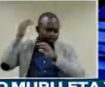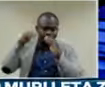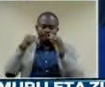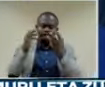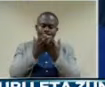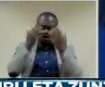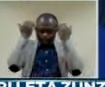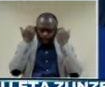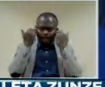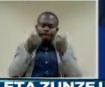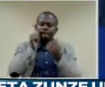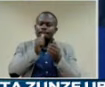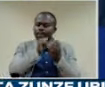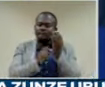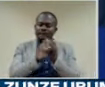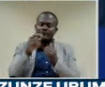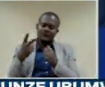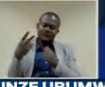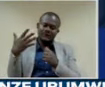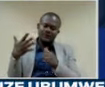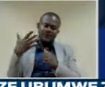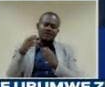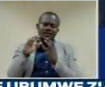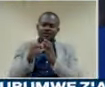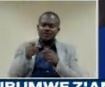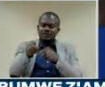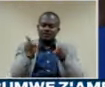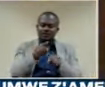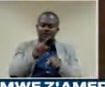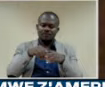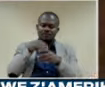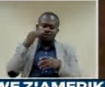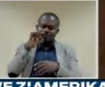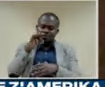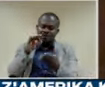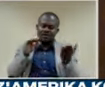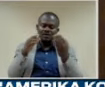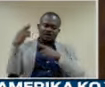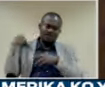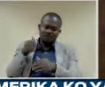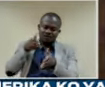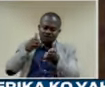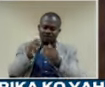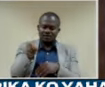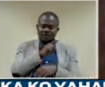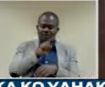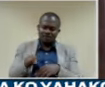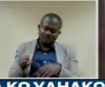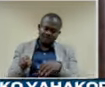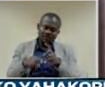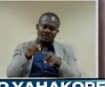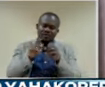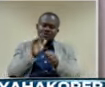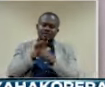Biwa gatanda tariki 25 Nyakanga ishami ry'ubushinjacyaha bw'Ubufaransa rishinzwe gukurikirana ibyaha